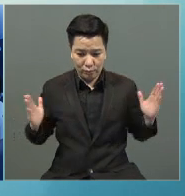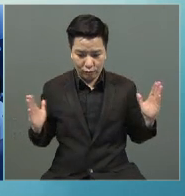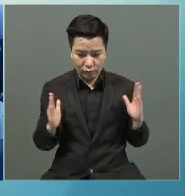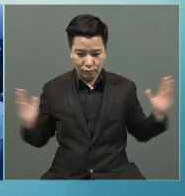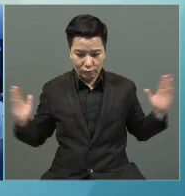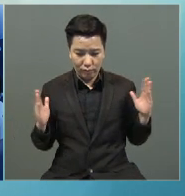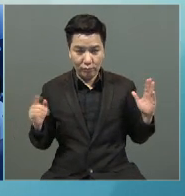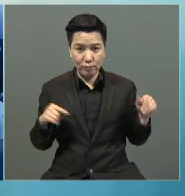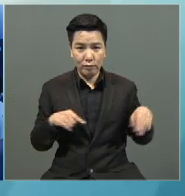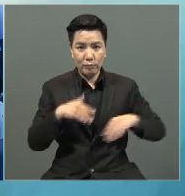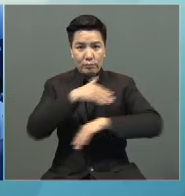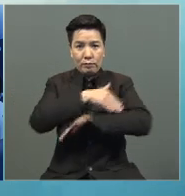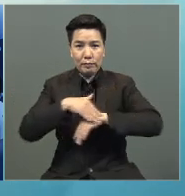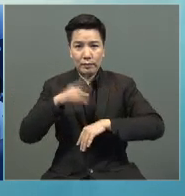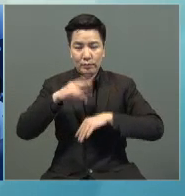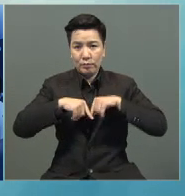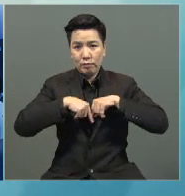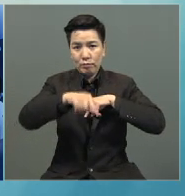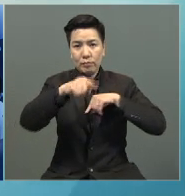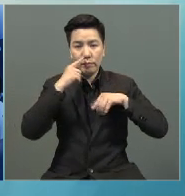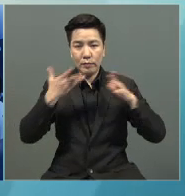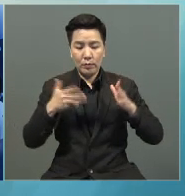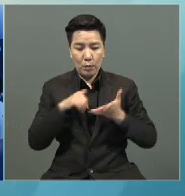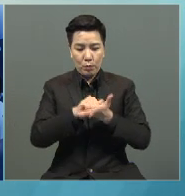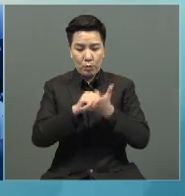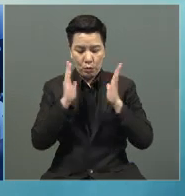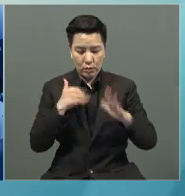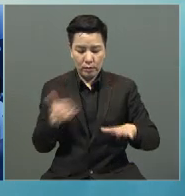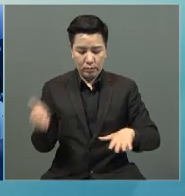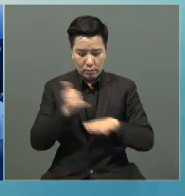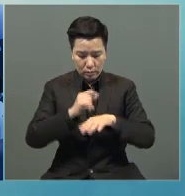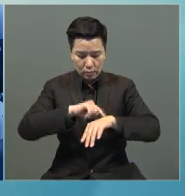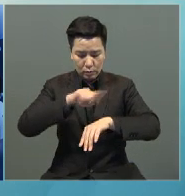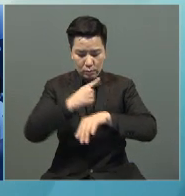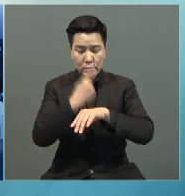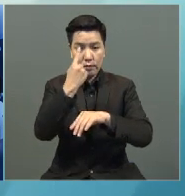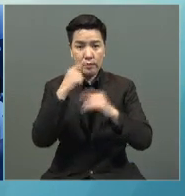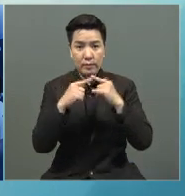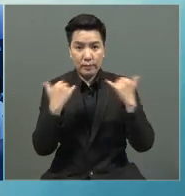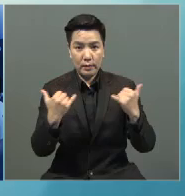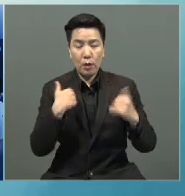มีให้เพียงพออาจจะมีการสัมผัสแล้วก็ไปติดต่อกันได้สระว่ายน้ำได้ไหมนะครับกลางแจ้งและในร่มได้แต่ว่าต้องจำกัดจำนวนผู้ใช้ตามจำนวนเลนส์ของการว่ายสระว่ายน้ำโดยส่วนใหญ่ก็จะมีขีดคั่นไว้นะครับเพื่อสร้างความหาไม่งั้นก็ว่ายน้ำไปก็แขนเลือดไปป้ายกันอะไรเงี้ยนะอาจจะชนกันได้โดยมีอาจมีอุปกรณ์ขรึงกันเล่นนะฮะการไหว้นะครับความกว้างของเลนส์ไม่น้อยกว่า7ฟุตแล้วก็จำกัดการใช้บริการไม่เกิน 1ชั่วโมงนะครับส่วนขวามือที่เองต้องปิดถัดไปนะครับก็คือชนะมวยเอ่อโรงเรียนสอนศิลปะการต่อสู้หรือยิ้มทั้งหลายนะครับสวนน้ำสวนน้ำบึงธรรมชาติกีฬาทางน้ำทั้งหลายนะครับแล้วก็ไปดูกิจกรรมสุดท้ายคือกิจกรรมอื่นๆครับ